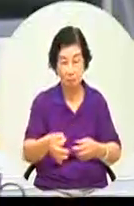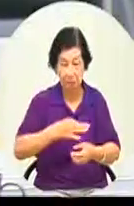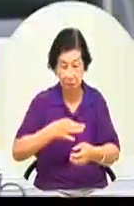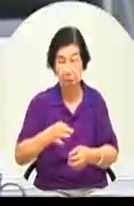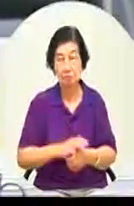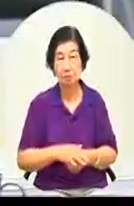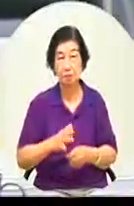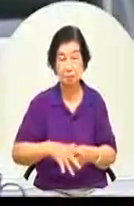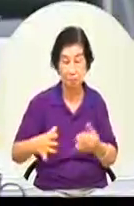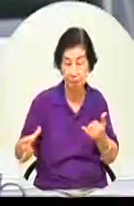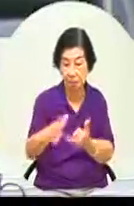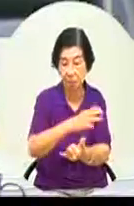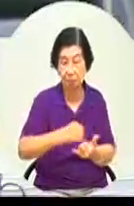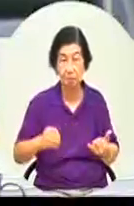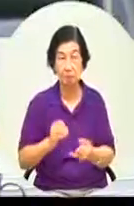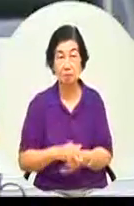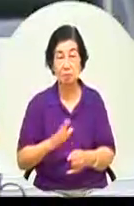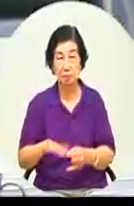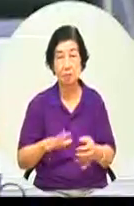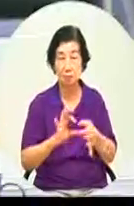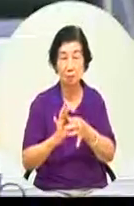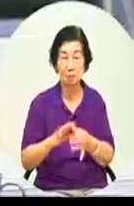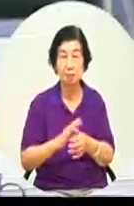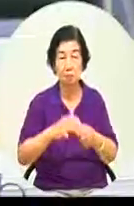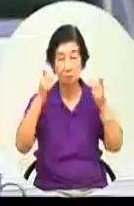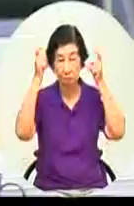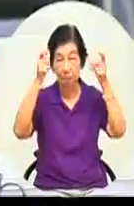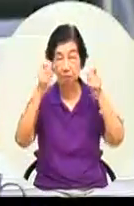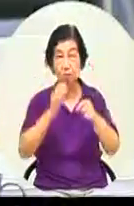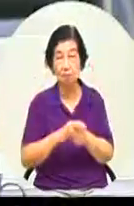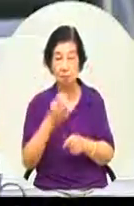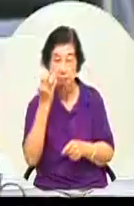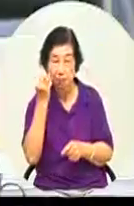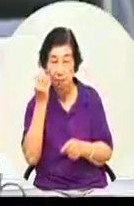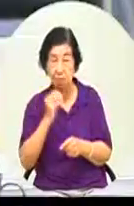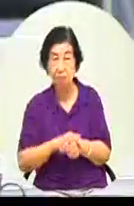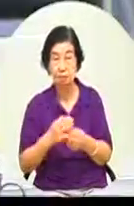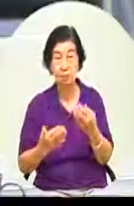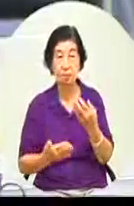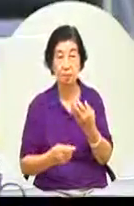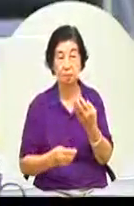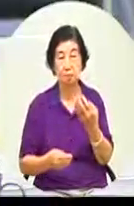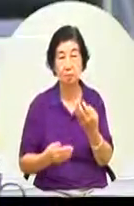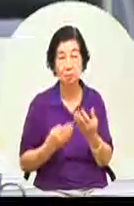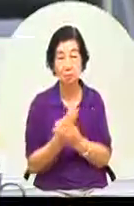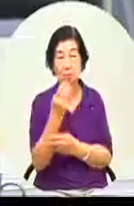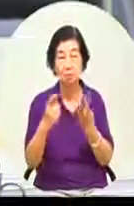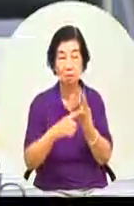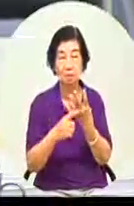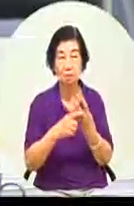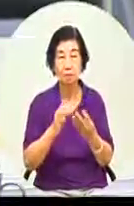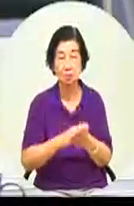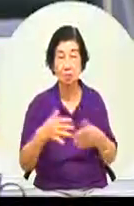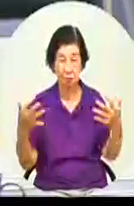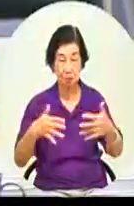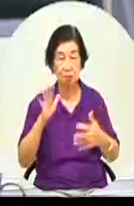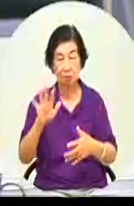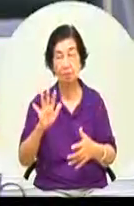数据，但是这也有关系到我们高雄的观光产业的问题哈。可惜嘞，我想要讲的